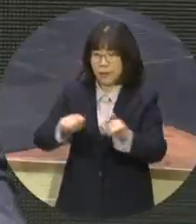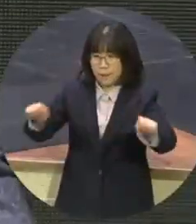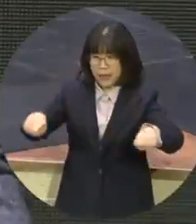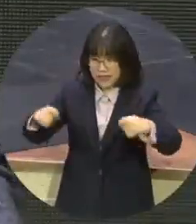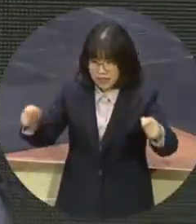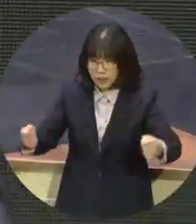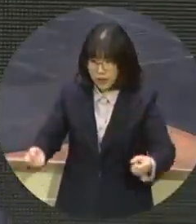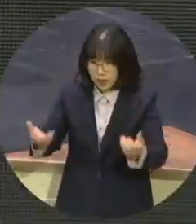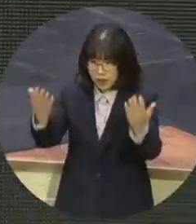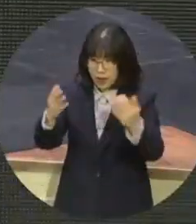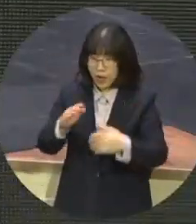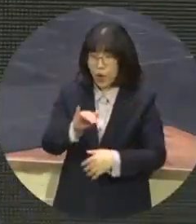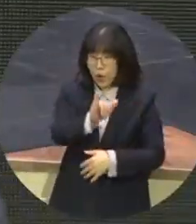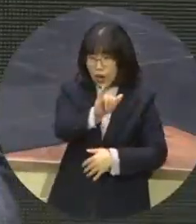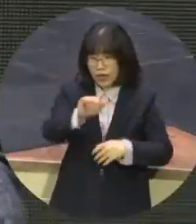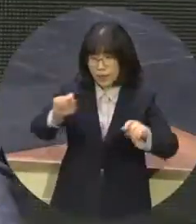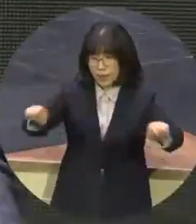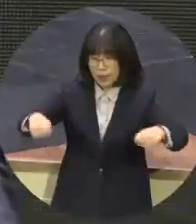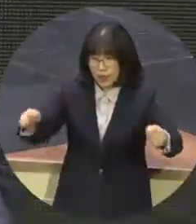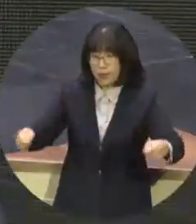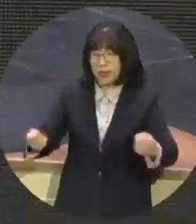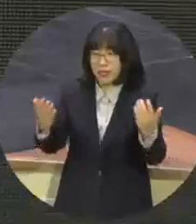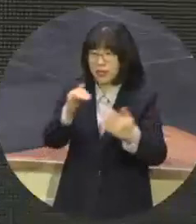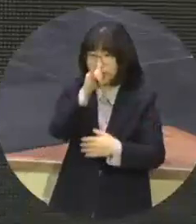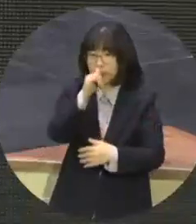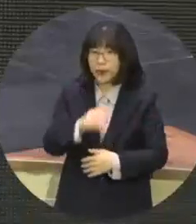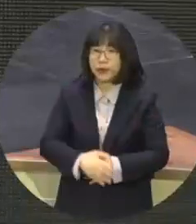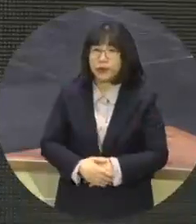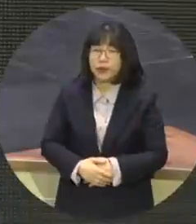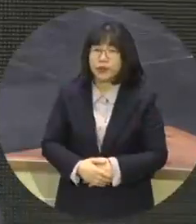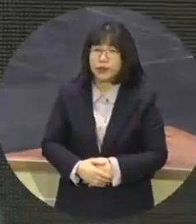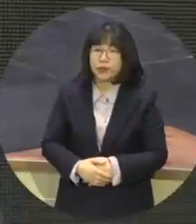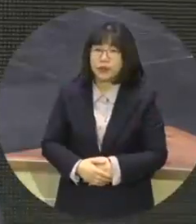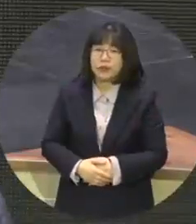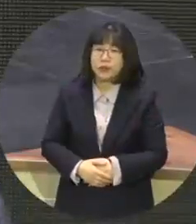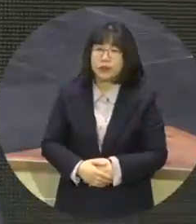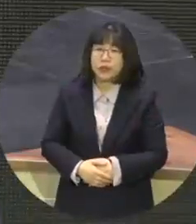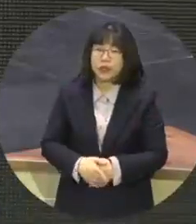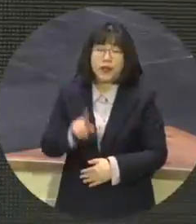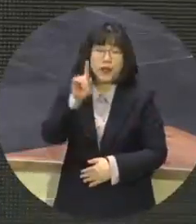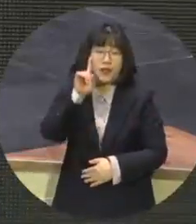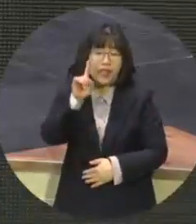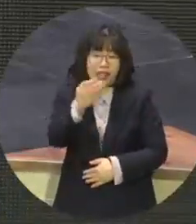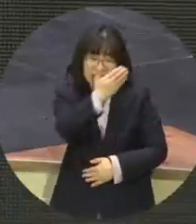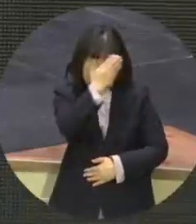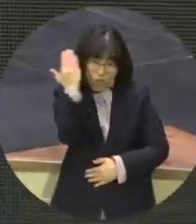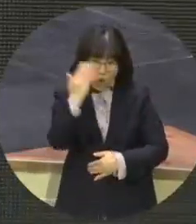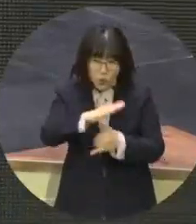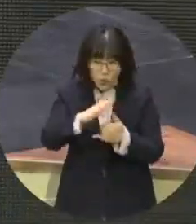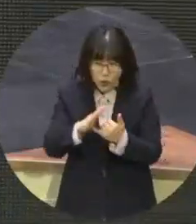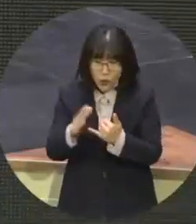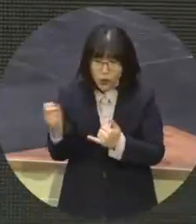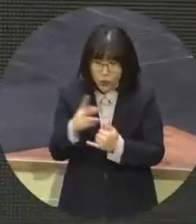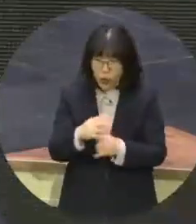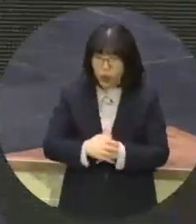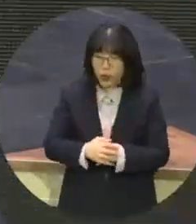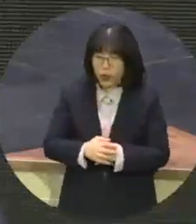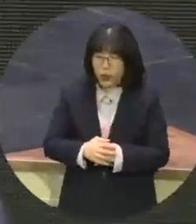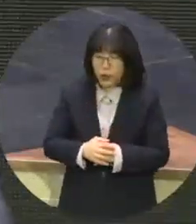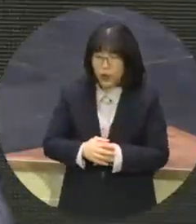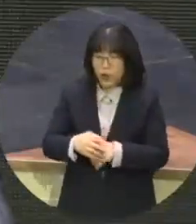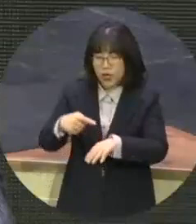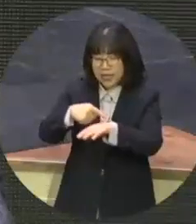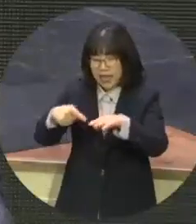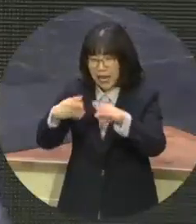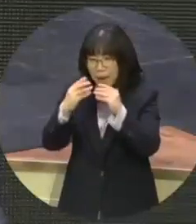걸쳐서 Y 페스티벌을 그렇게 진행합니다. 내일은 청소년과 다민족 그렇게 초청을 그렇게 해서